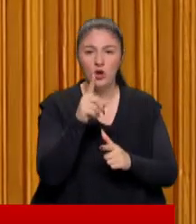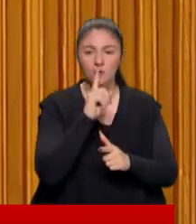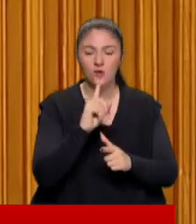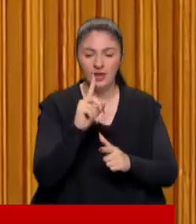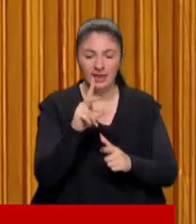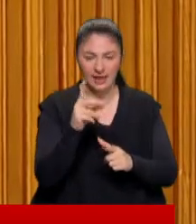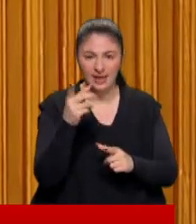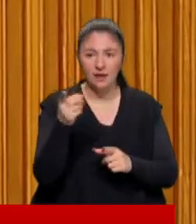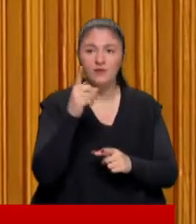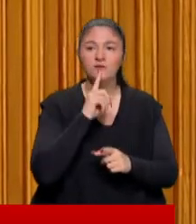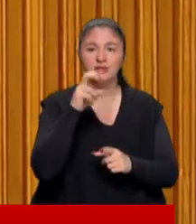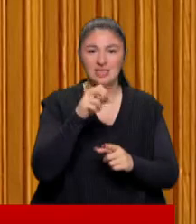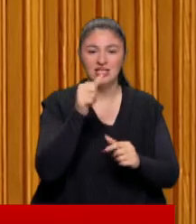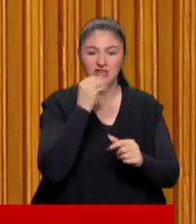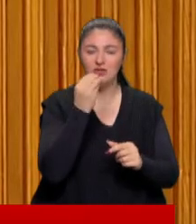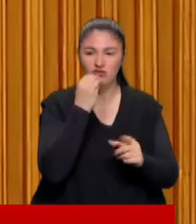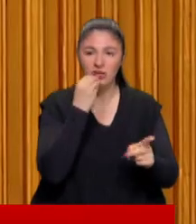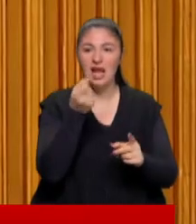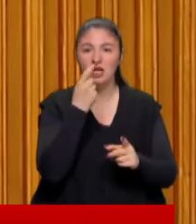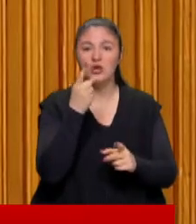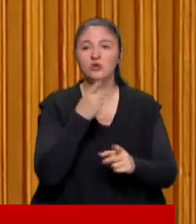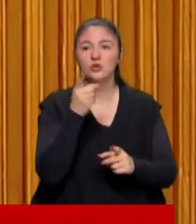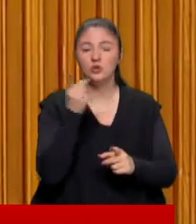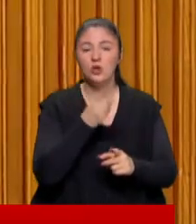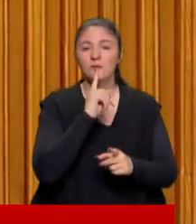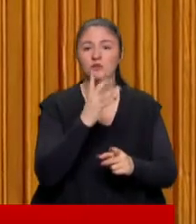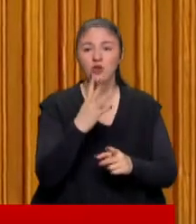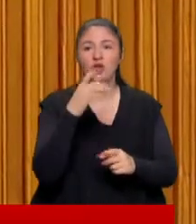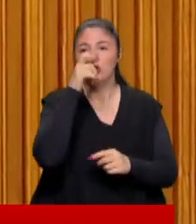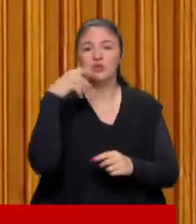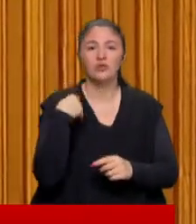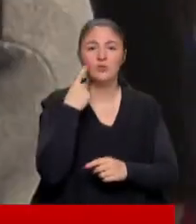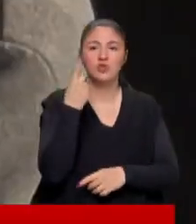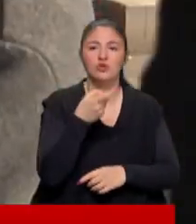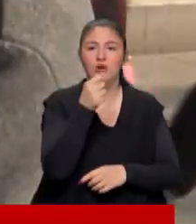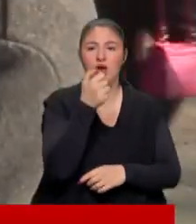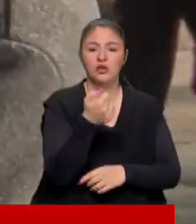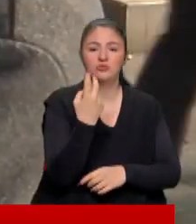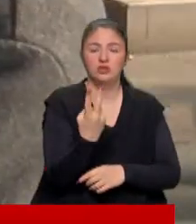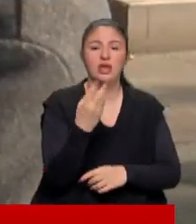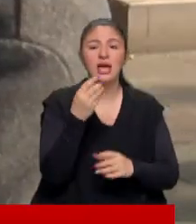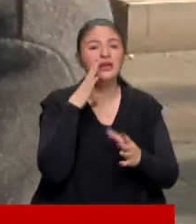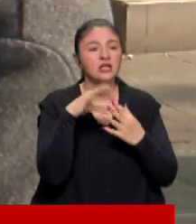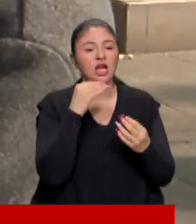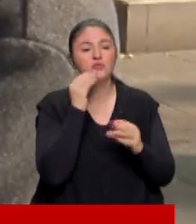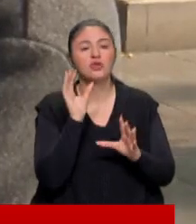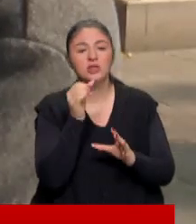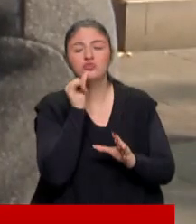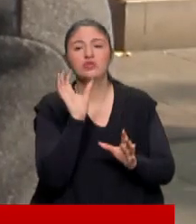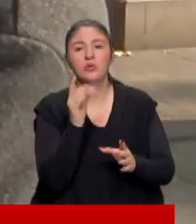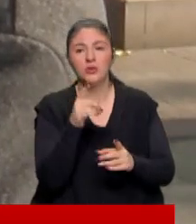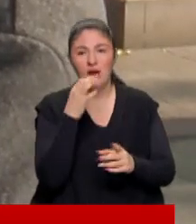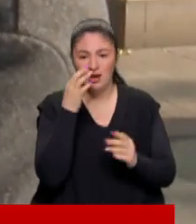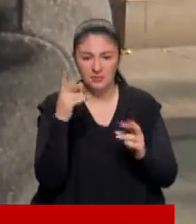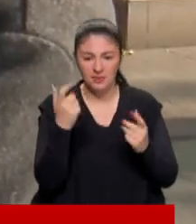içecekte %108, ilaçlarda %104, TÜİK'e göre %62. İnsanlar yemeyecekler mi, içmeyecekler mi? Bugün Ankara